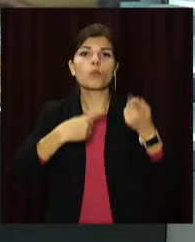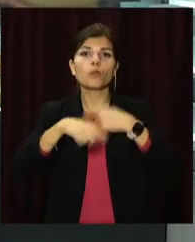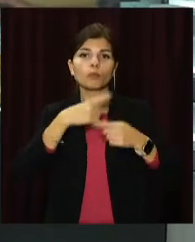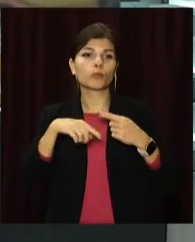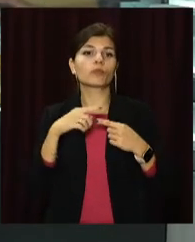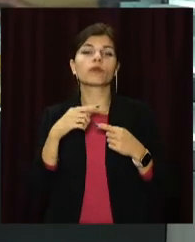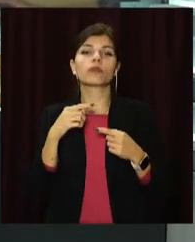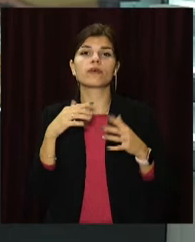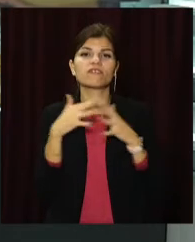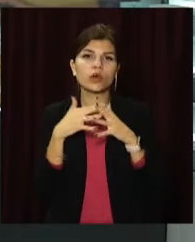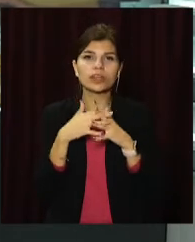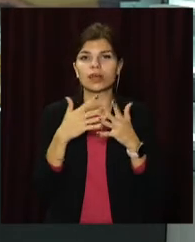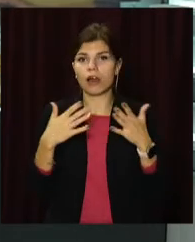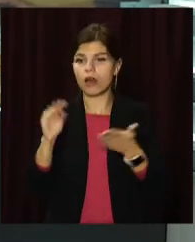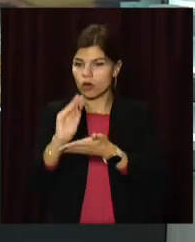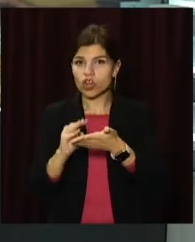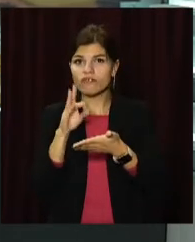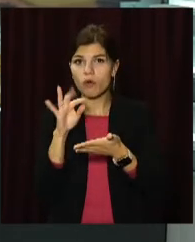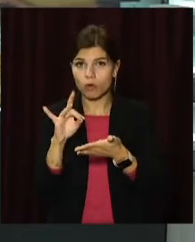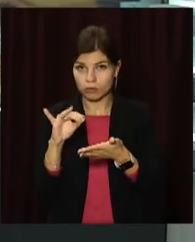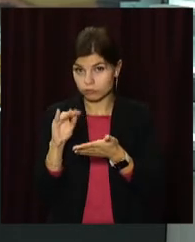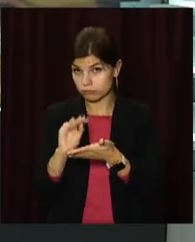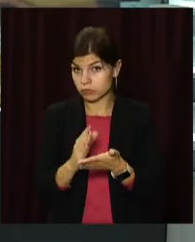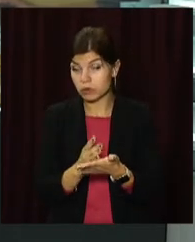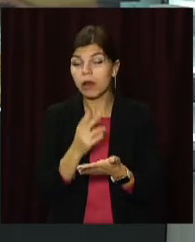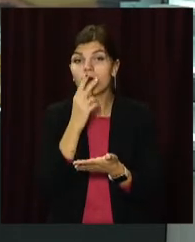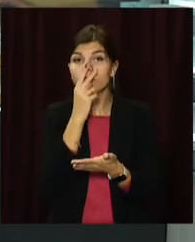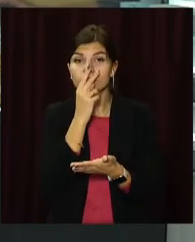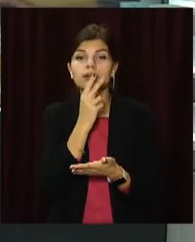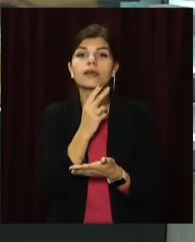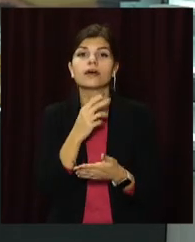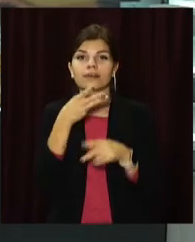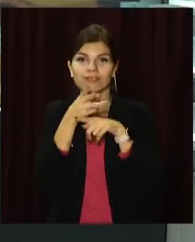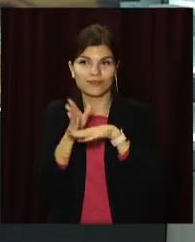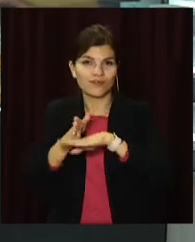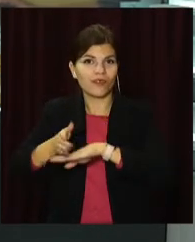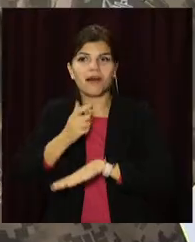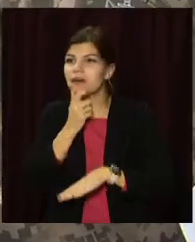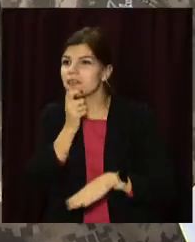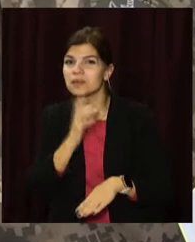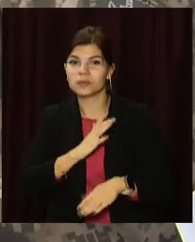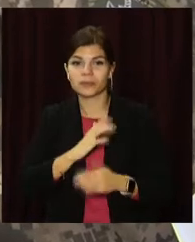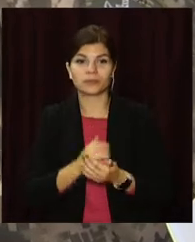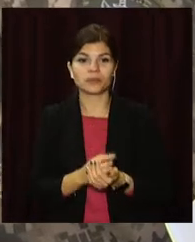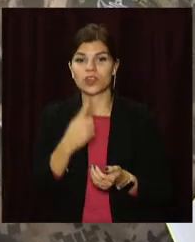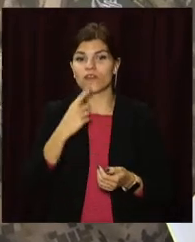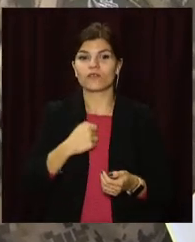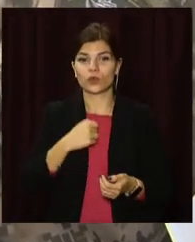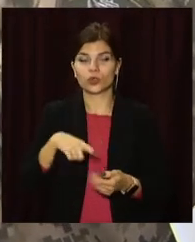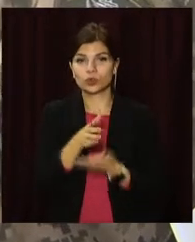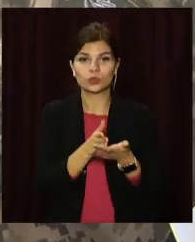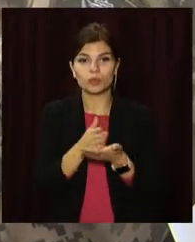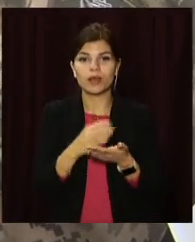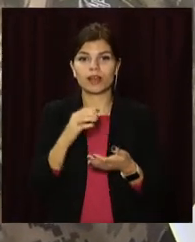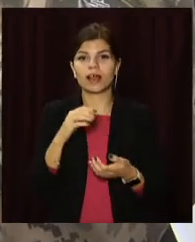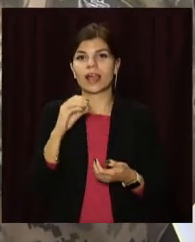пережитим поділилися у творах. Як передавали видання, бачив наш В'ячеслав Куліш. Солдати строкової служби